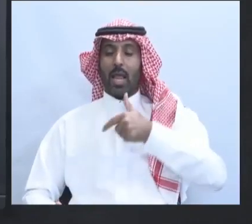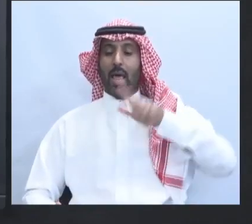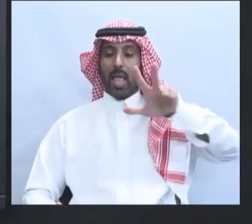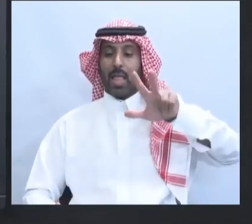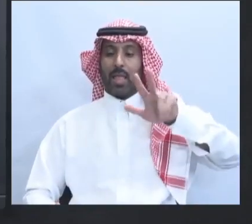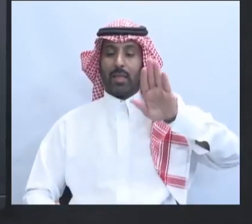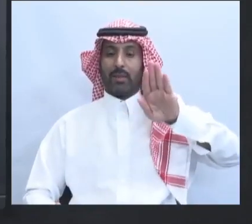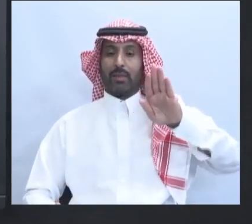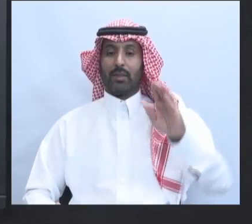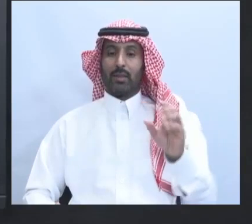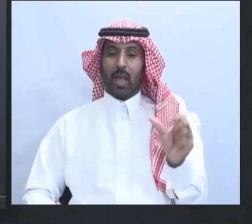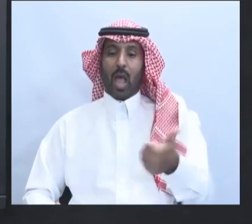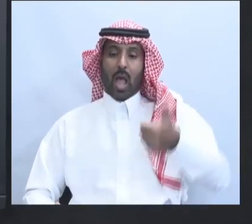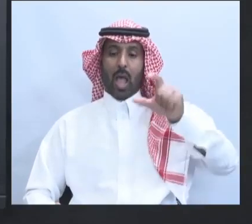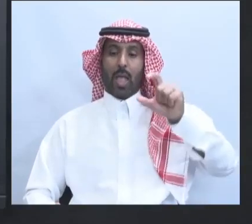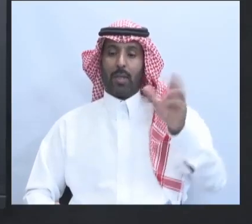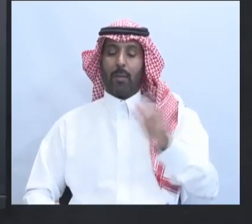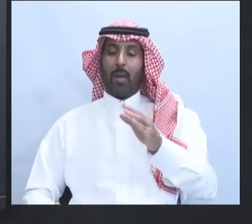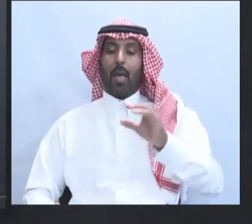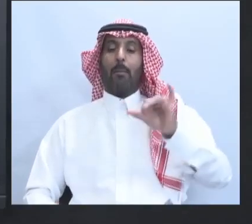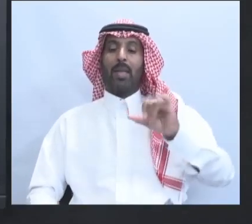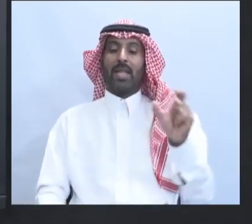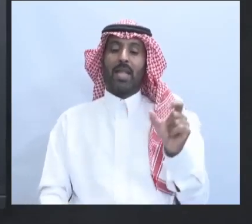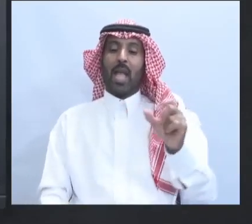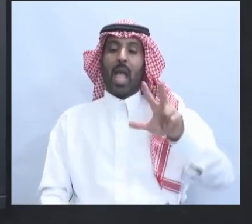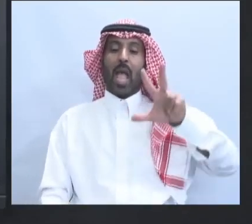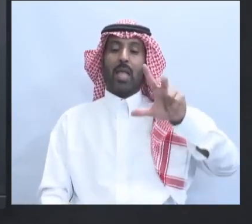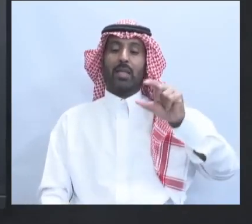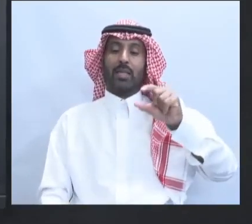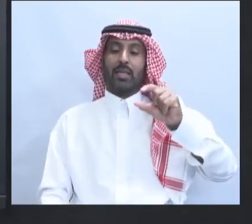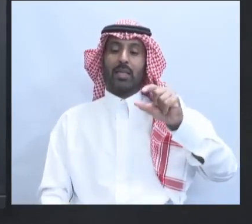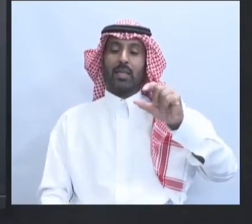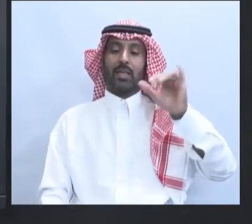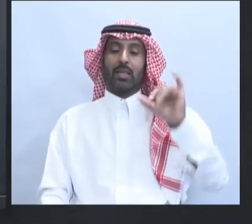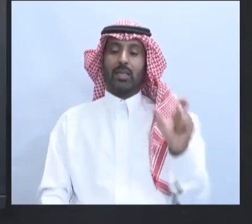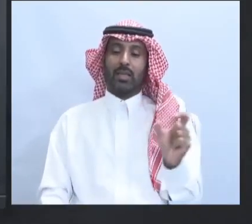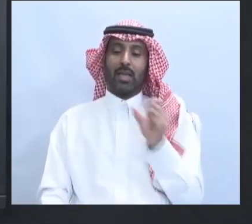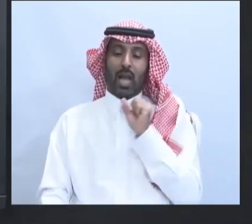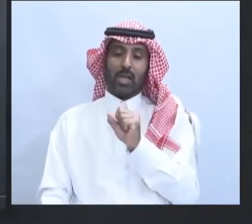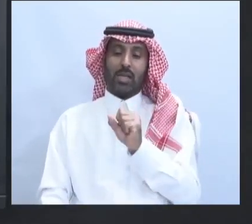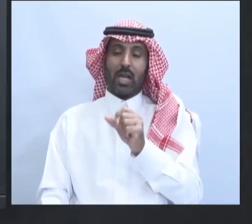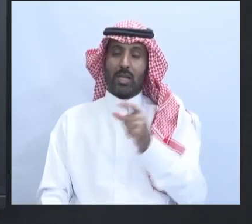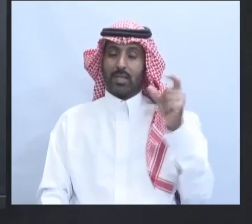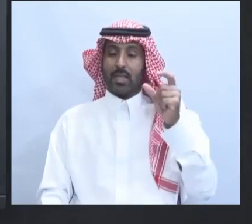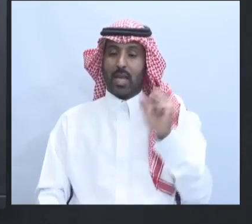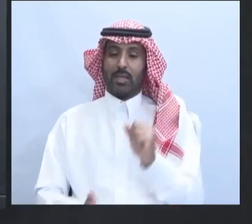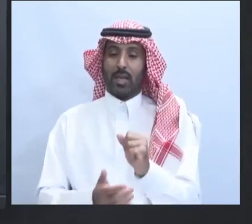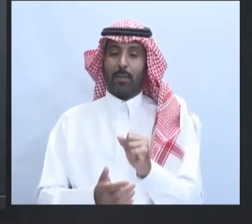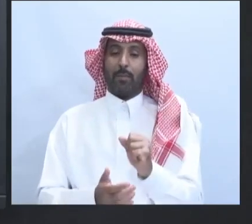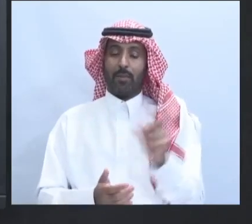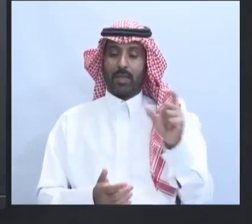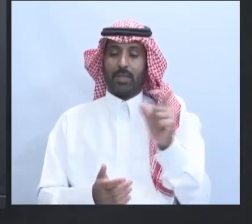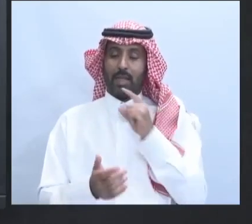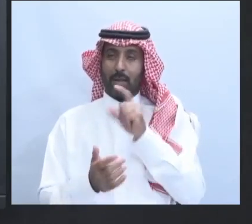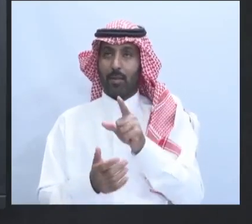الدين لولا الاسناد قال من شاء ما شاء فالاسناد من خصائص هذه الامه وهو من